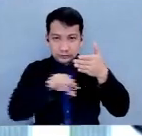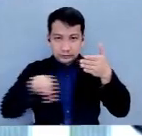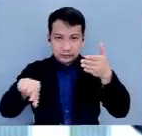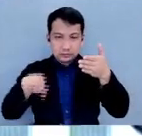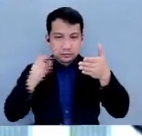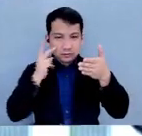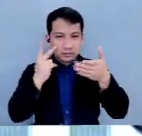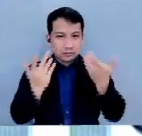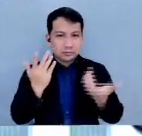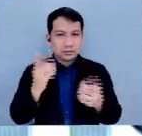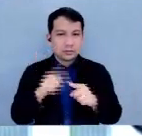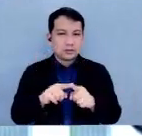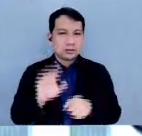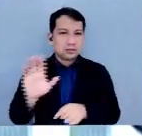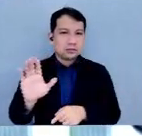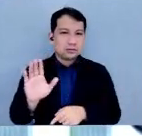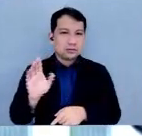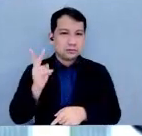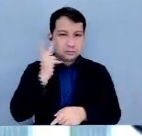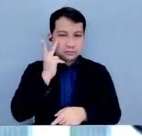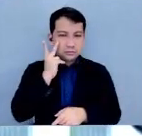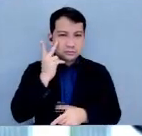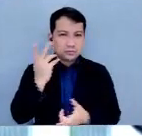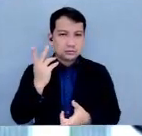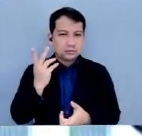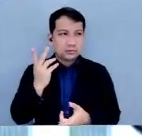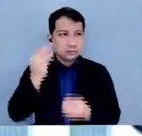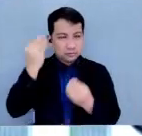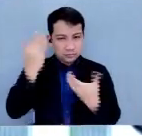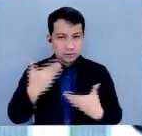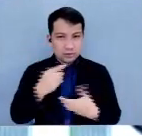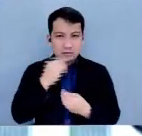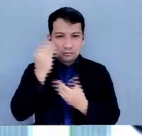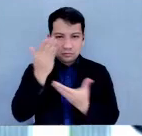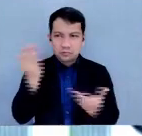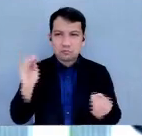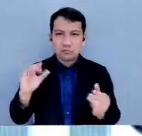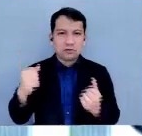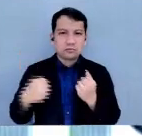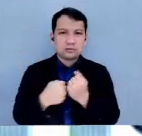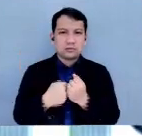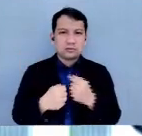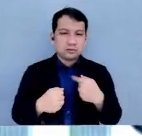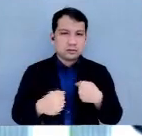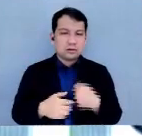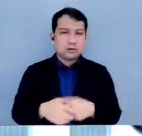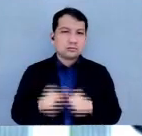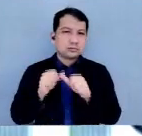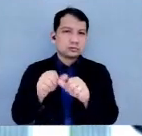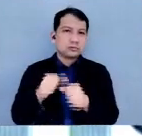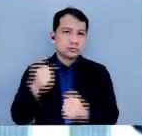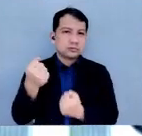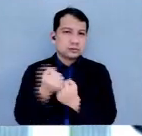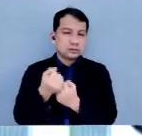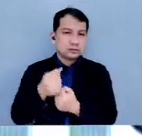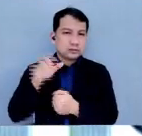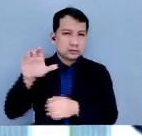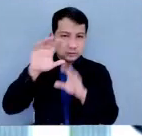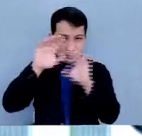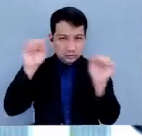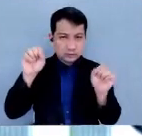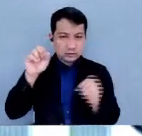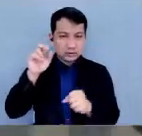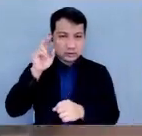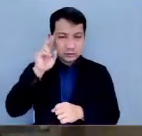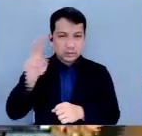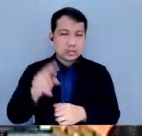sa kanya, wala akong nabalitaan. So I continue to